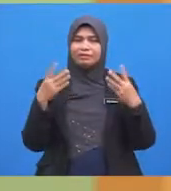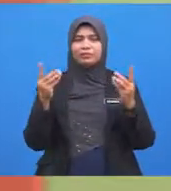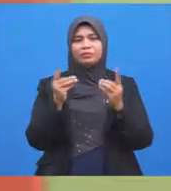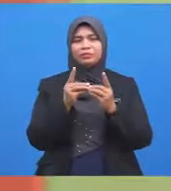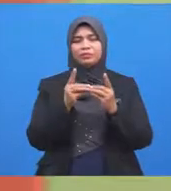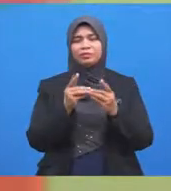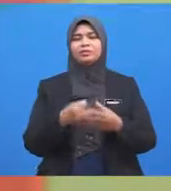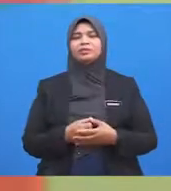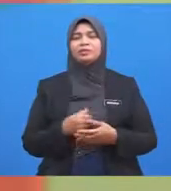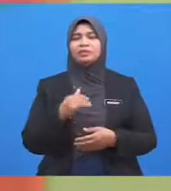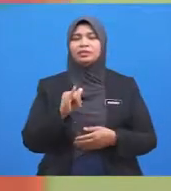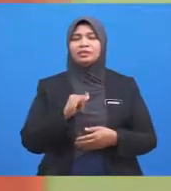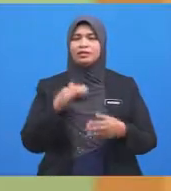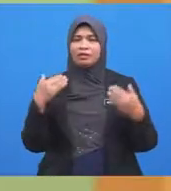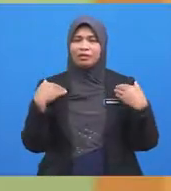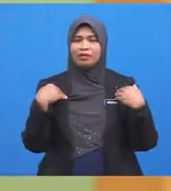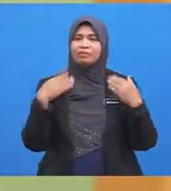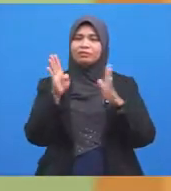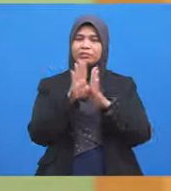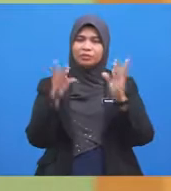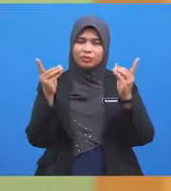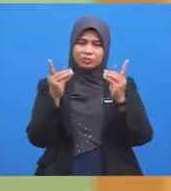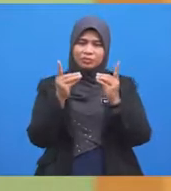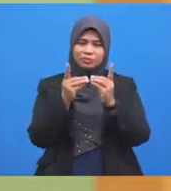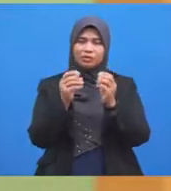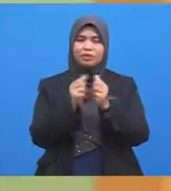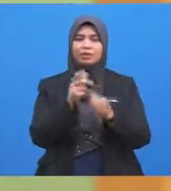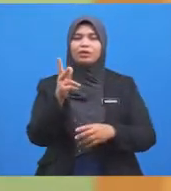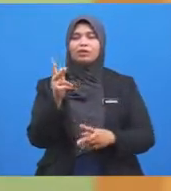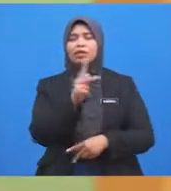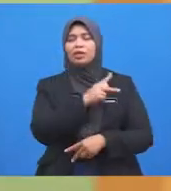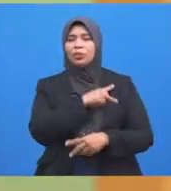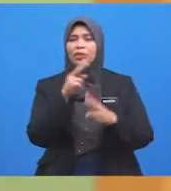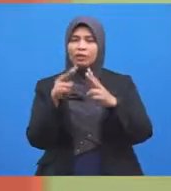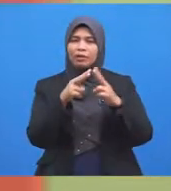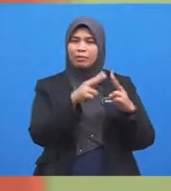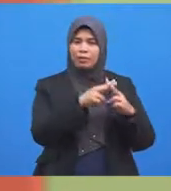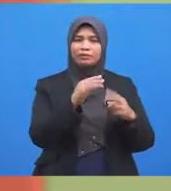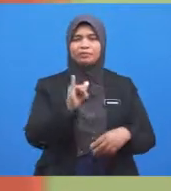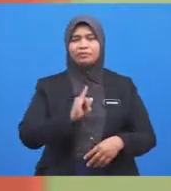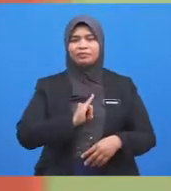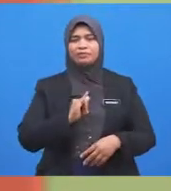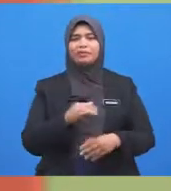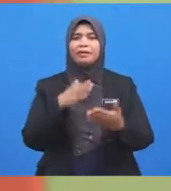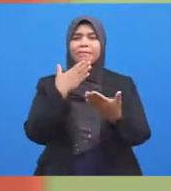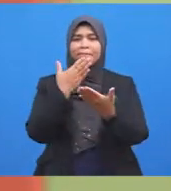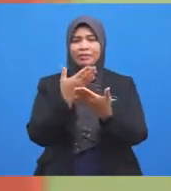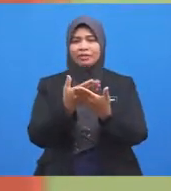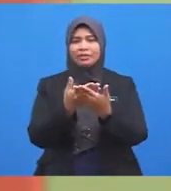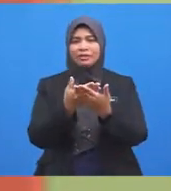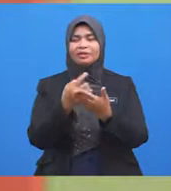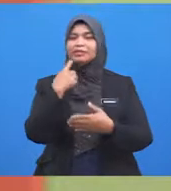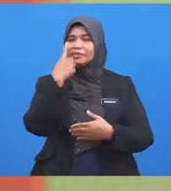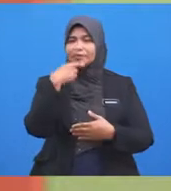Saya pernah. Saya ada berjumpa dengan ketua kampung saya. Baik, Amy.